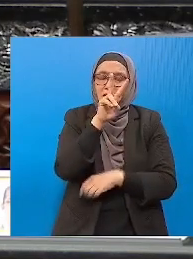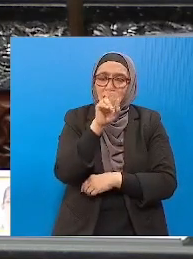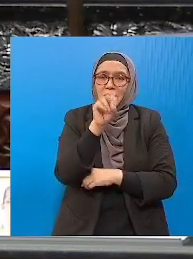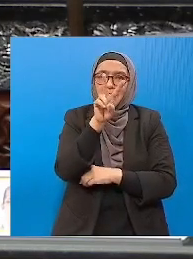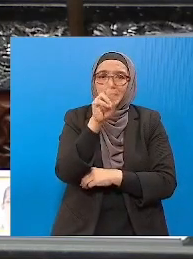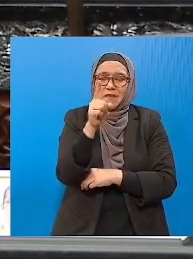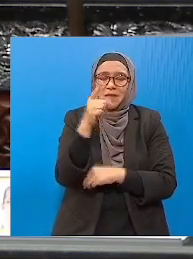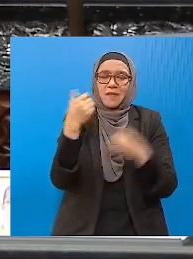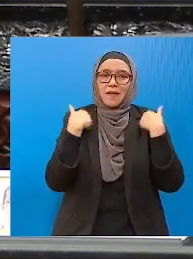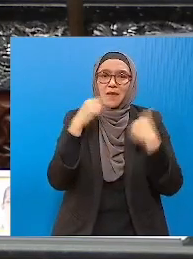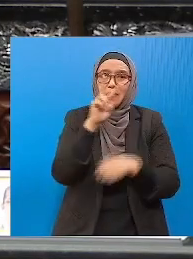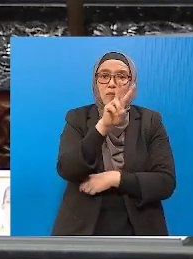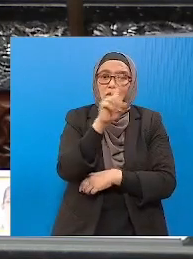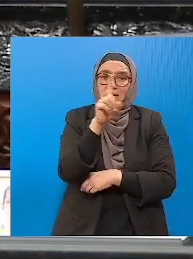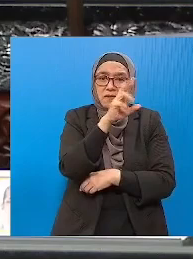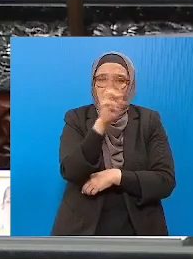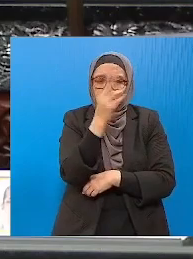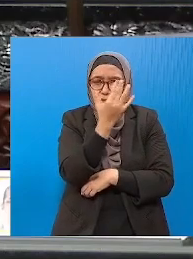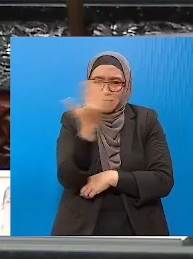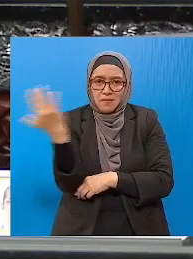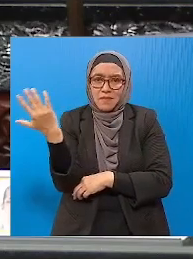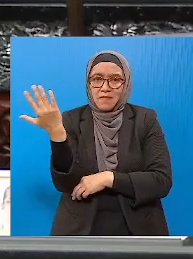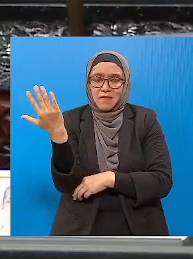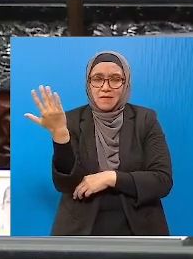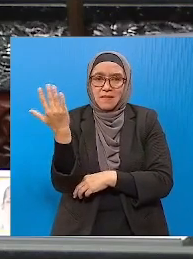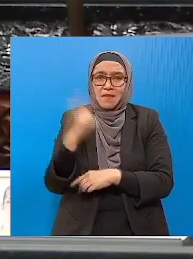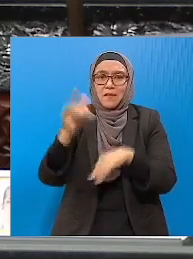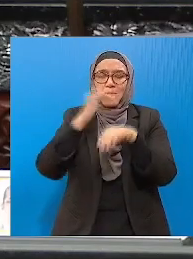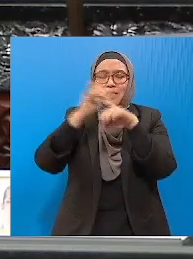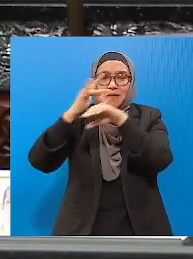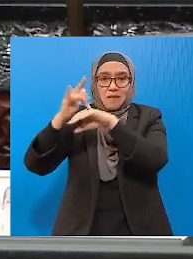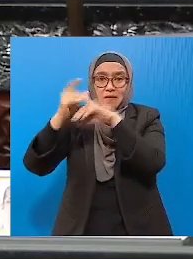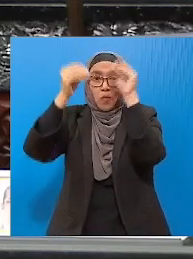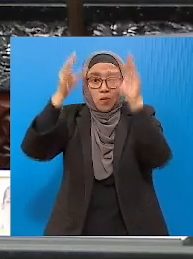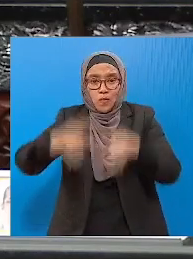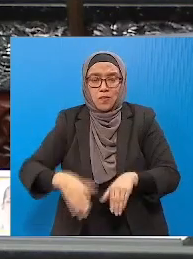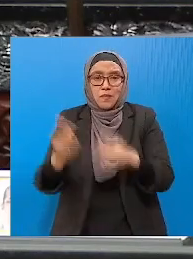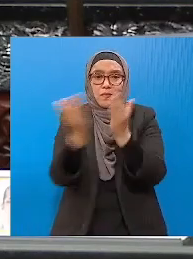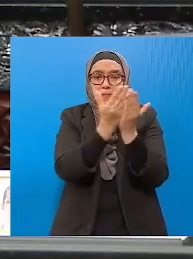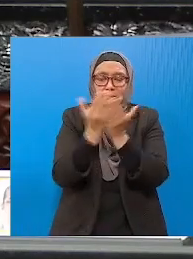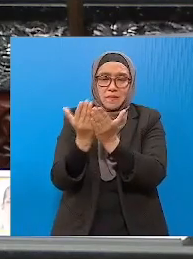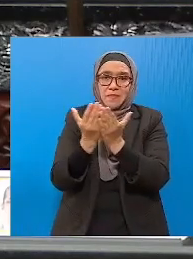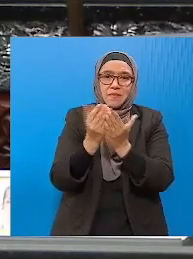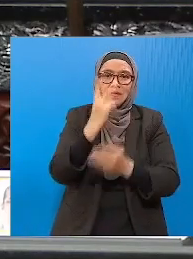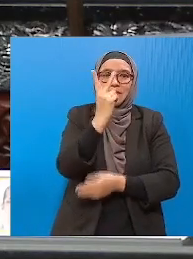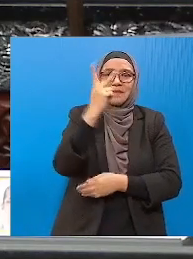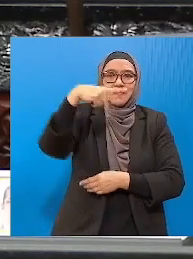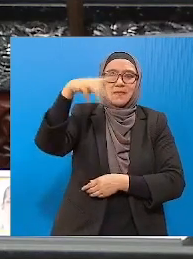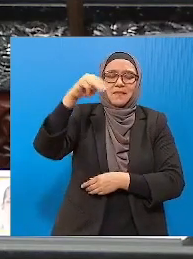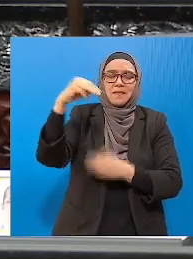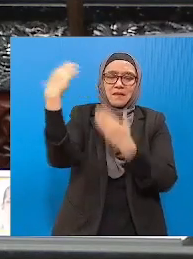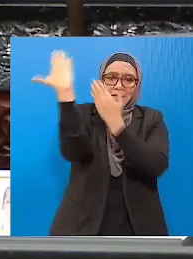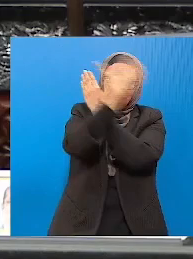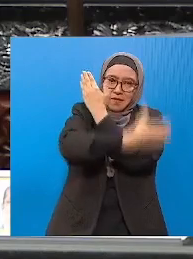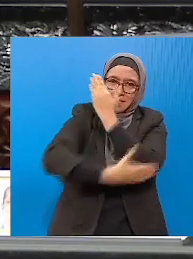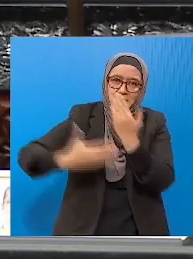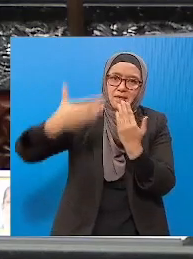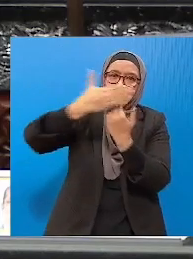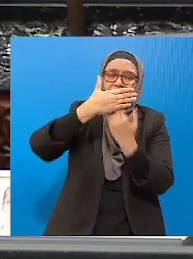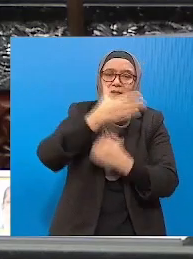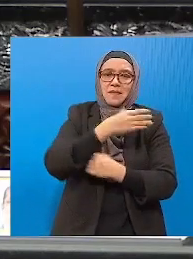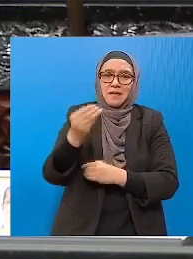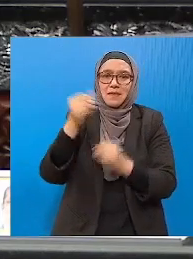2120 1564 kekosongan guru di sekolah ke PM 20 negara dengan